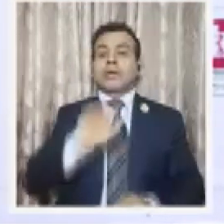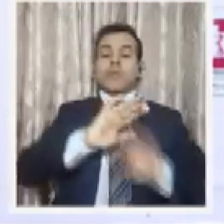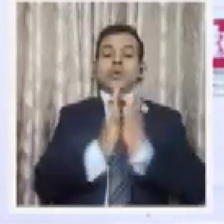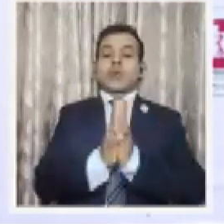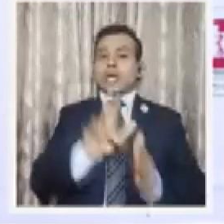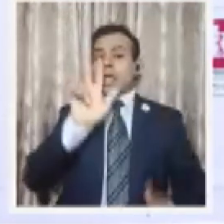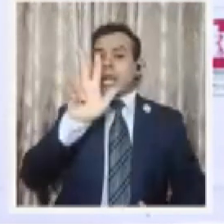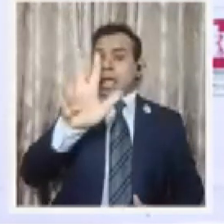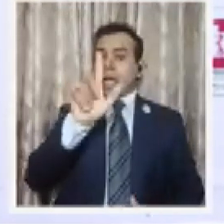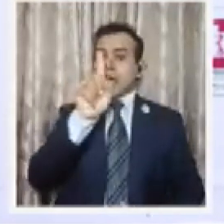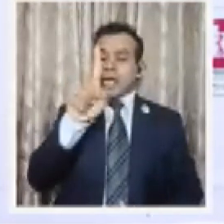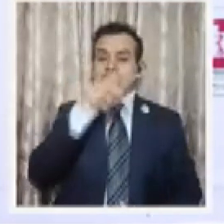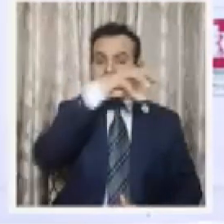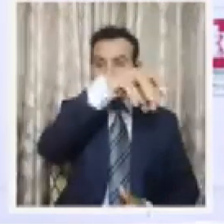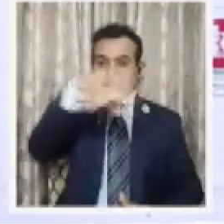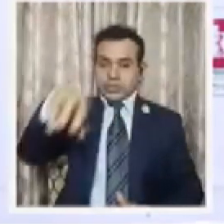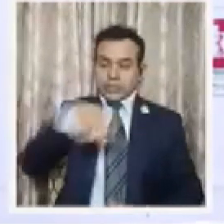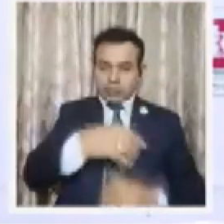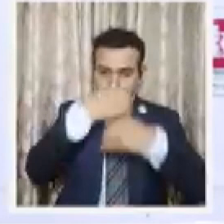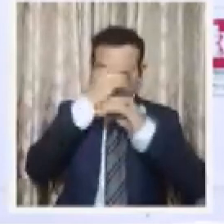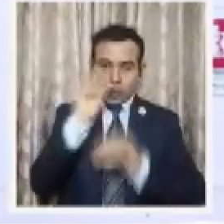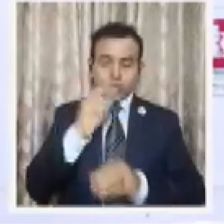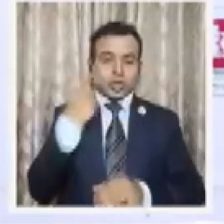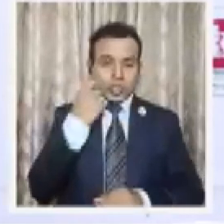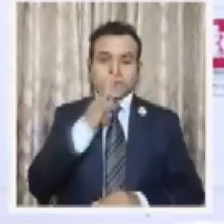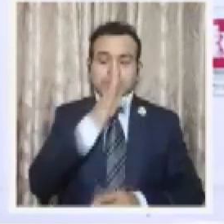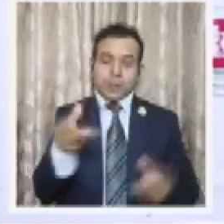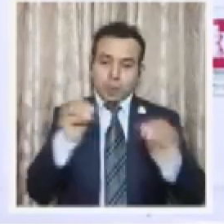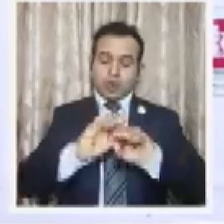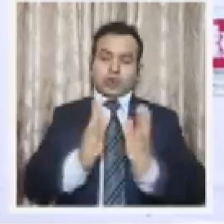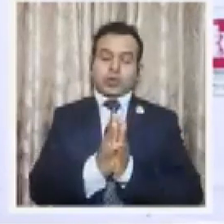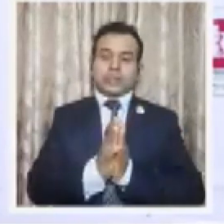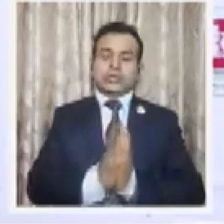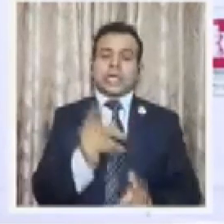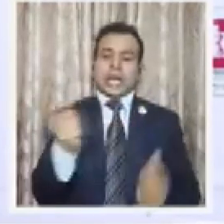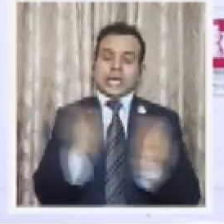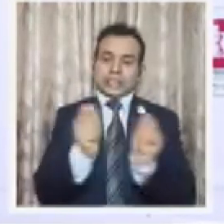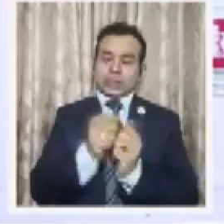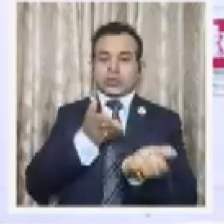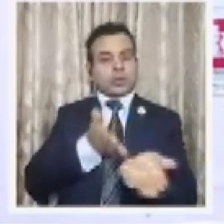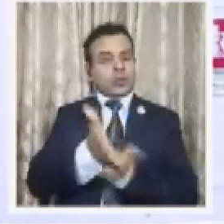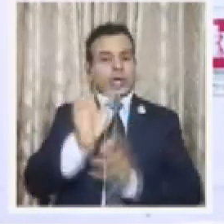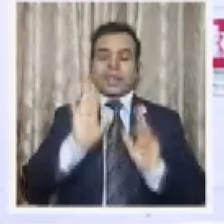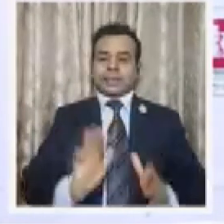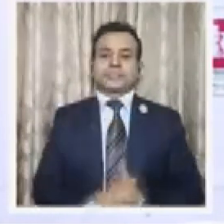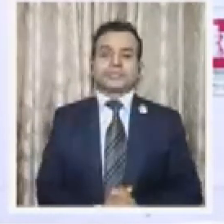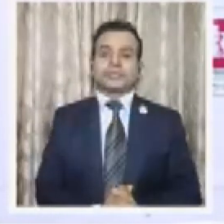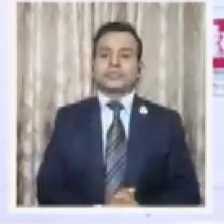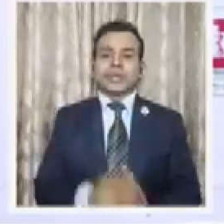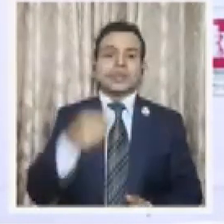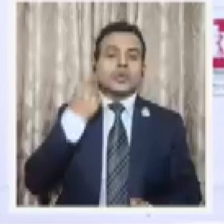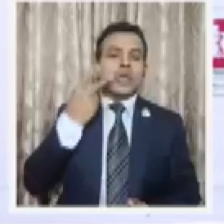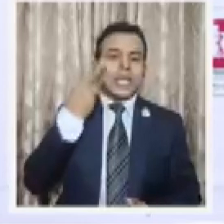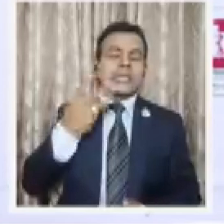ইতিমধ্যে আমরা জানিয়েছি 81টি পরীক্ষাগার, সরকারি এবং বেসরকারি পরীক্ষাগার মিলে 81টি পরীক্ষাগারে পরীক্ষা